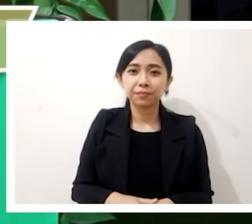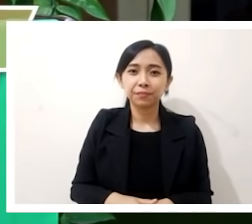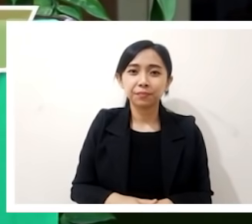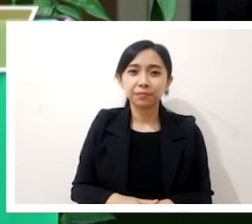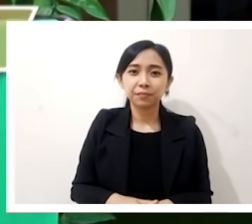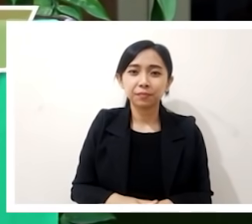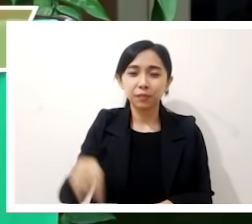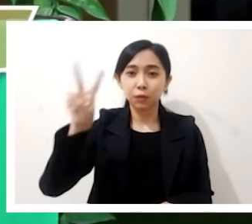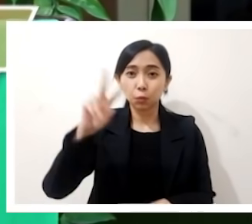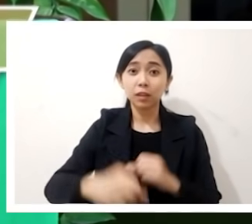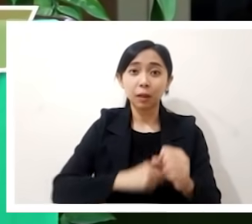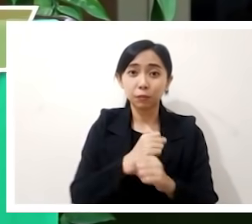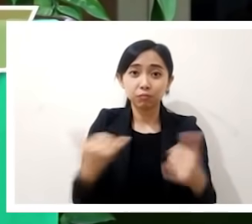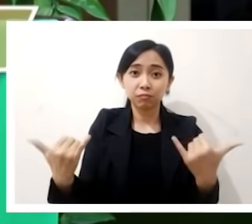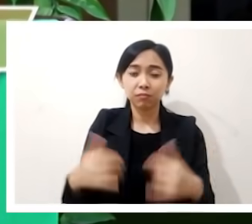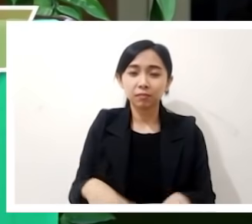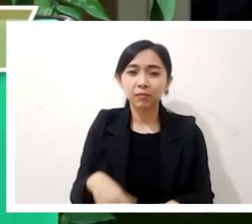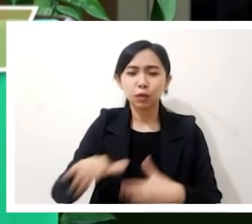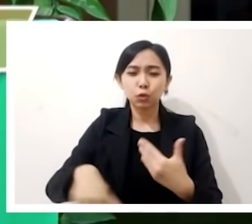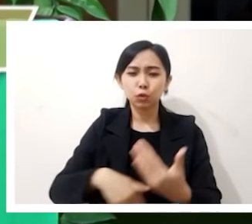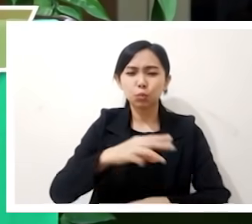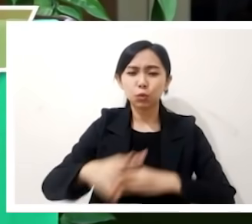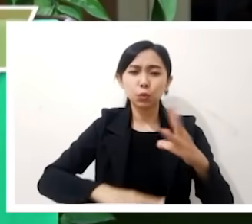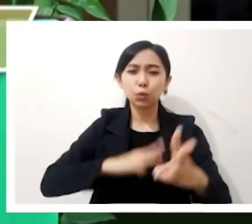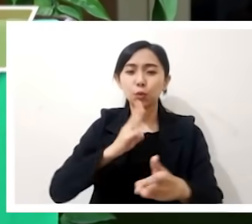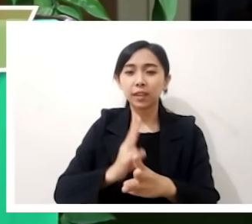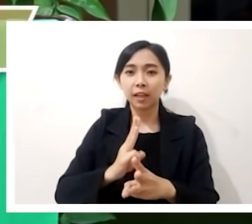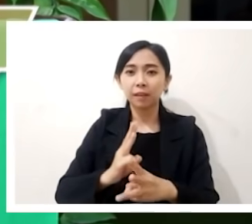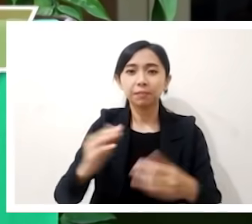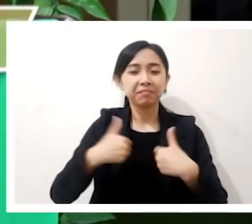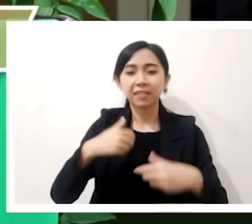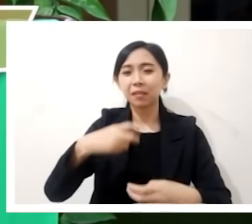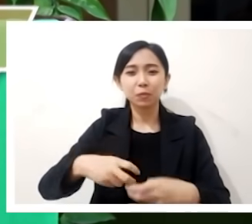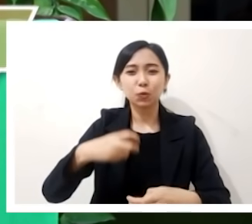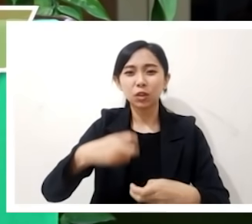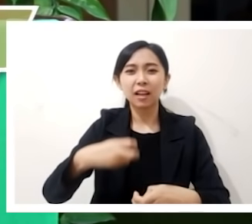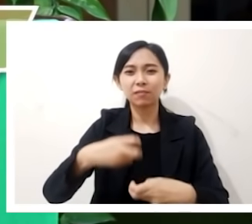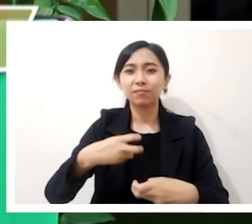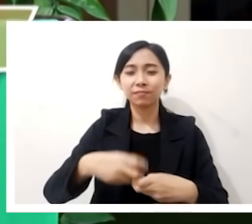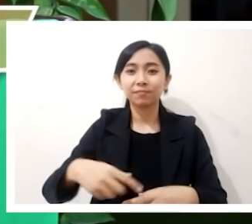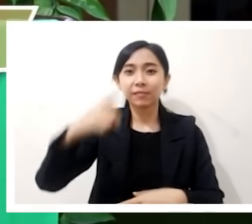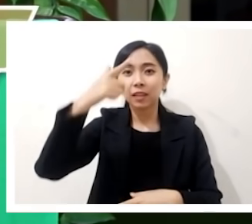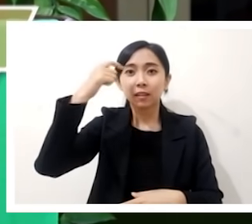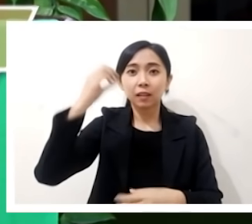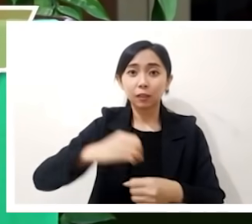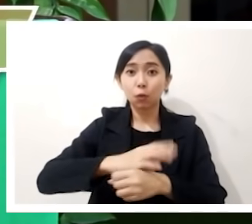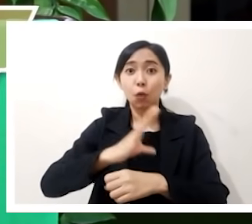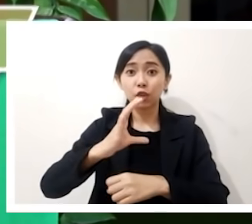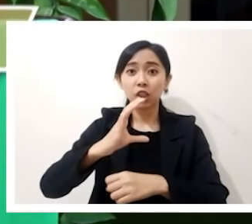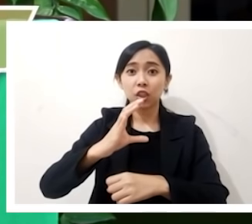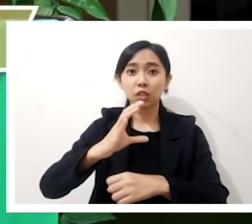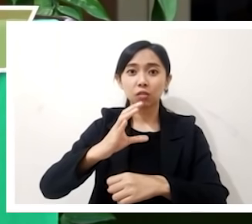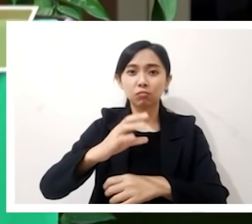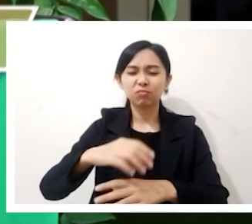2 tahun terakhir ini, seluruh dunia berada dalam kesulitan besar akibat pandemi